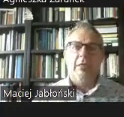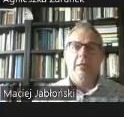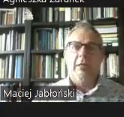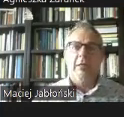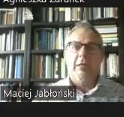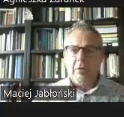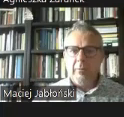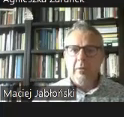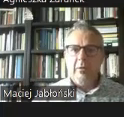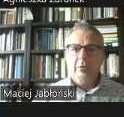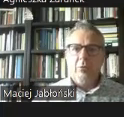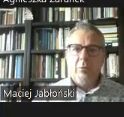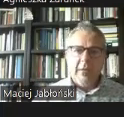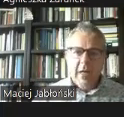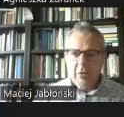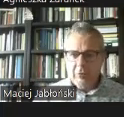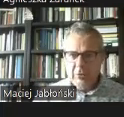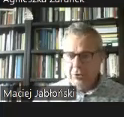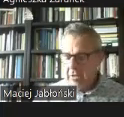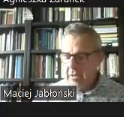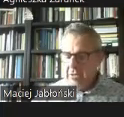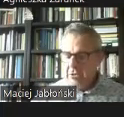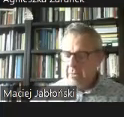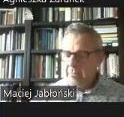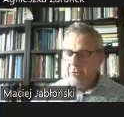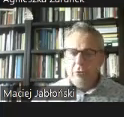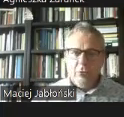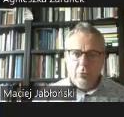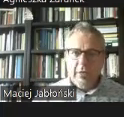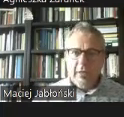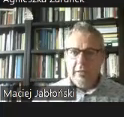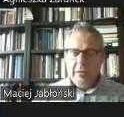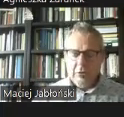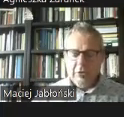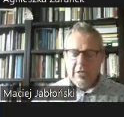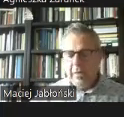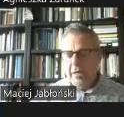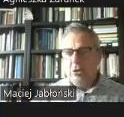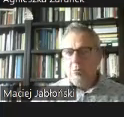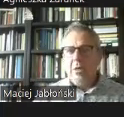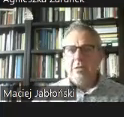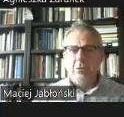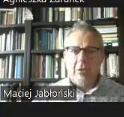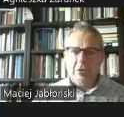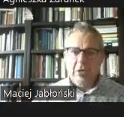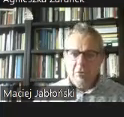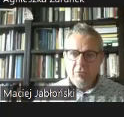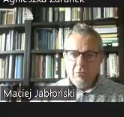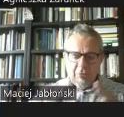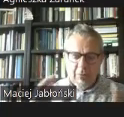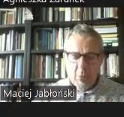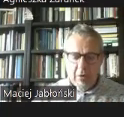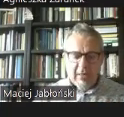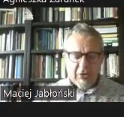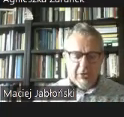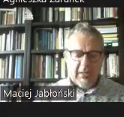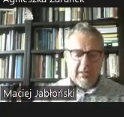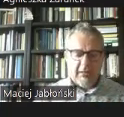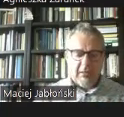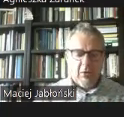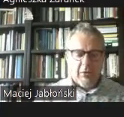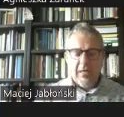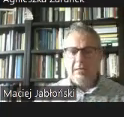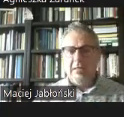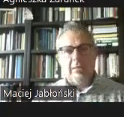mocno, z którymi ja osobiście gdzieś tam dyskutuję, że na pierwszym miejscu zaczynają wypływać